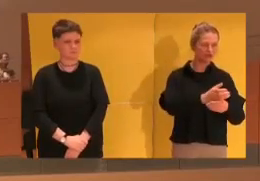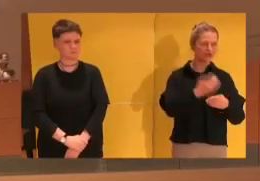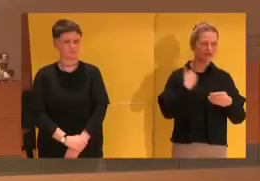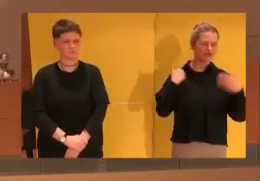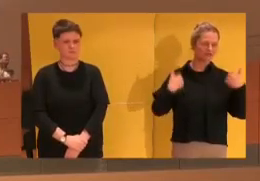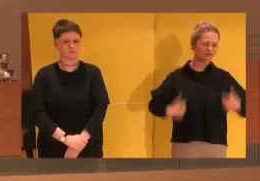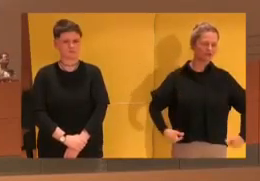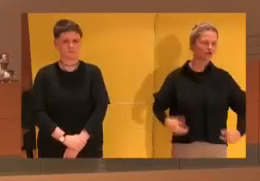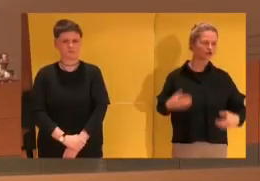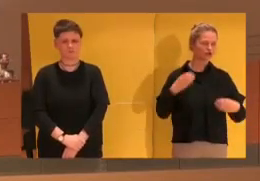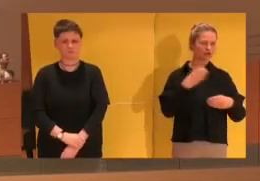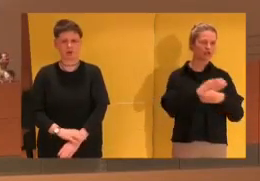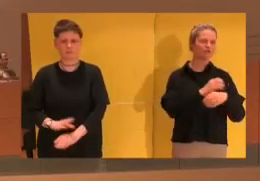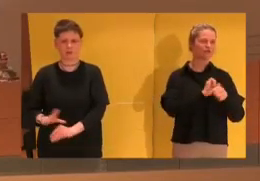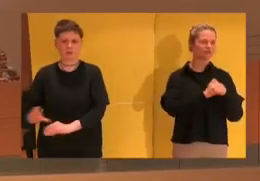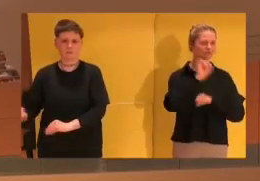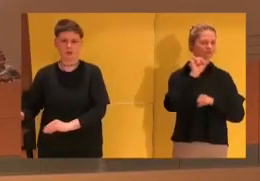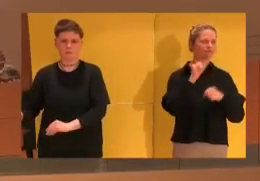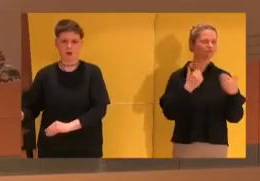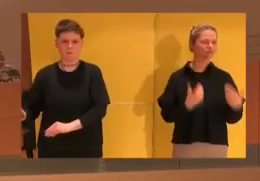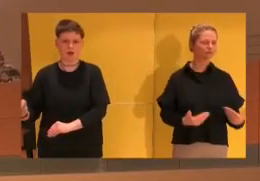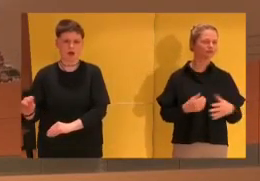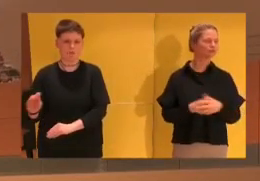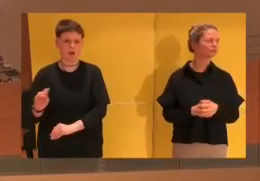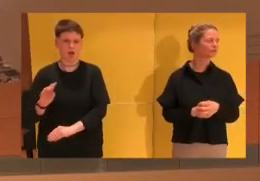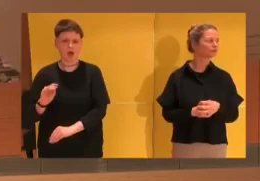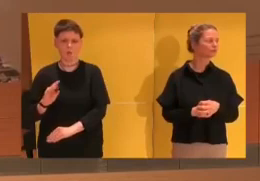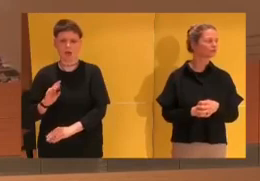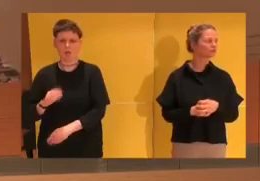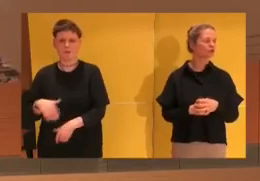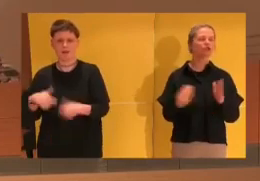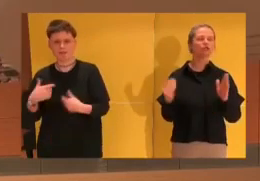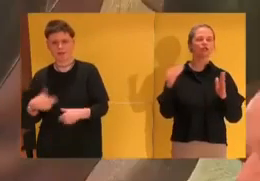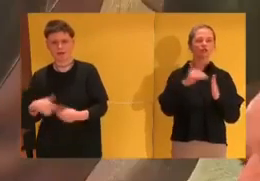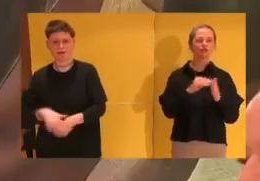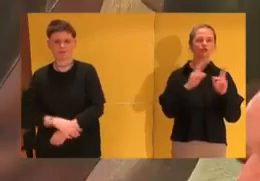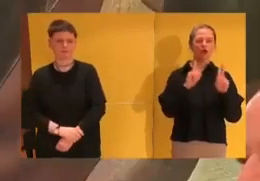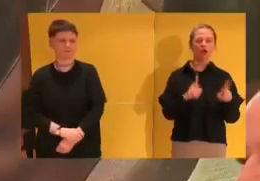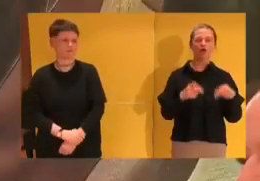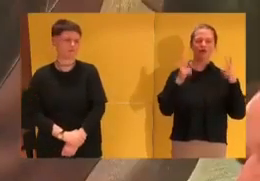mir möglich ist. Und dazu gehört eben halt auch das